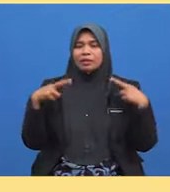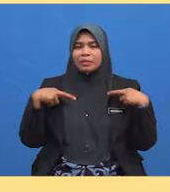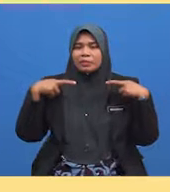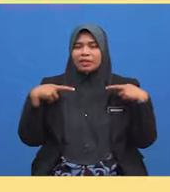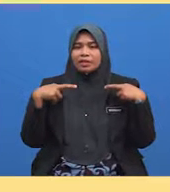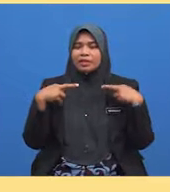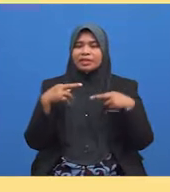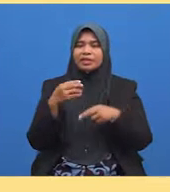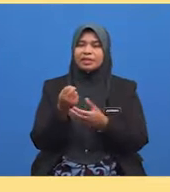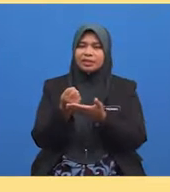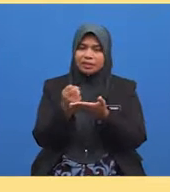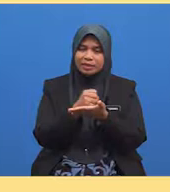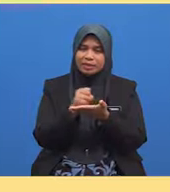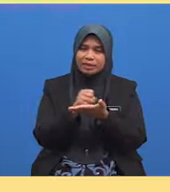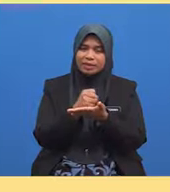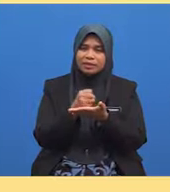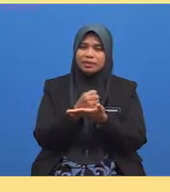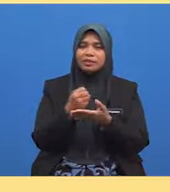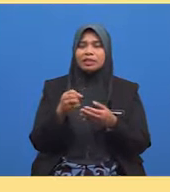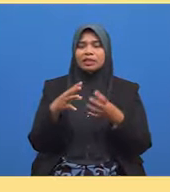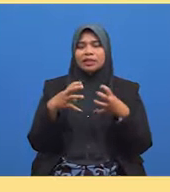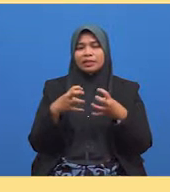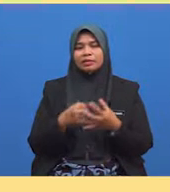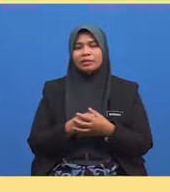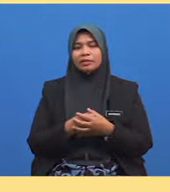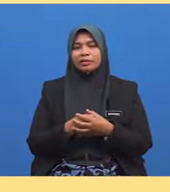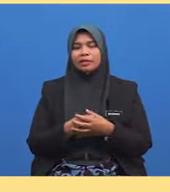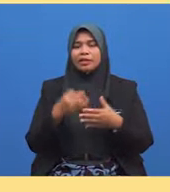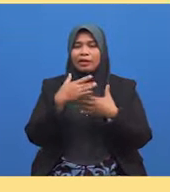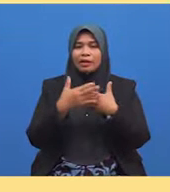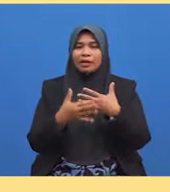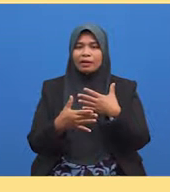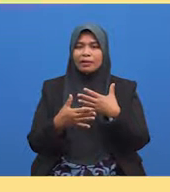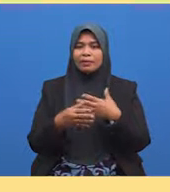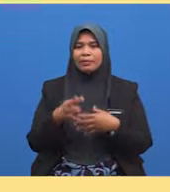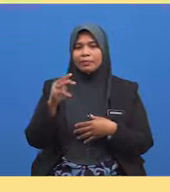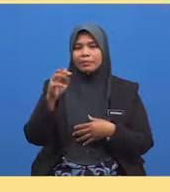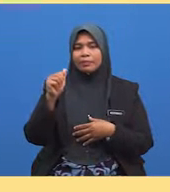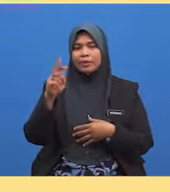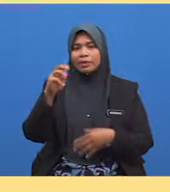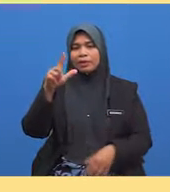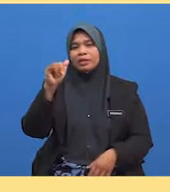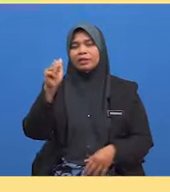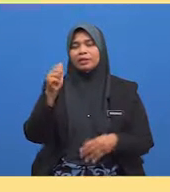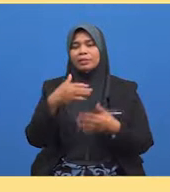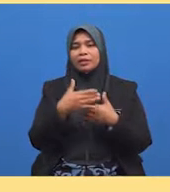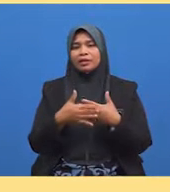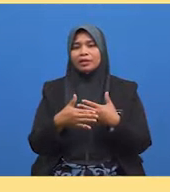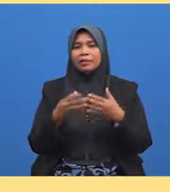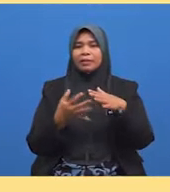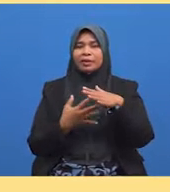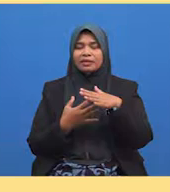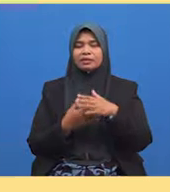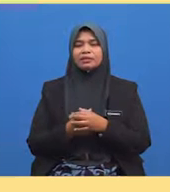reptilia mempunyai sisik yang keras. Dari segi darah mereka, kita nampak haiwan mamalia berdarah